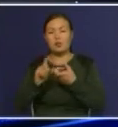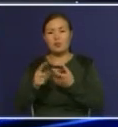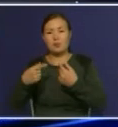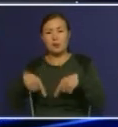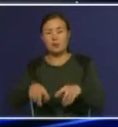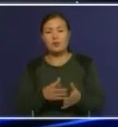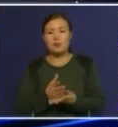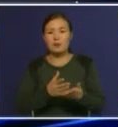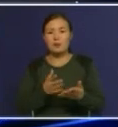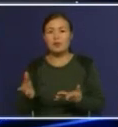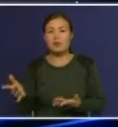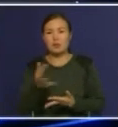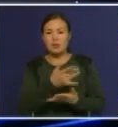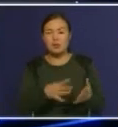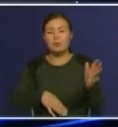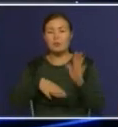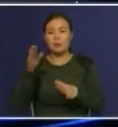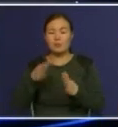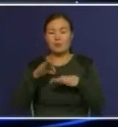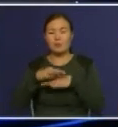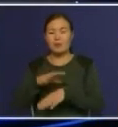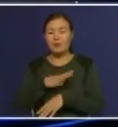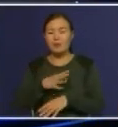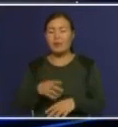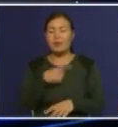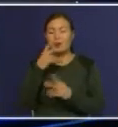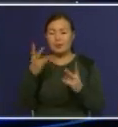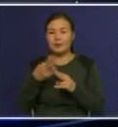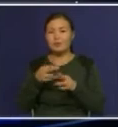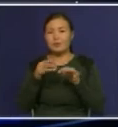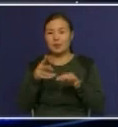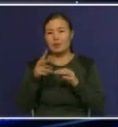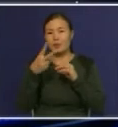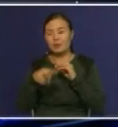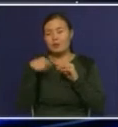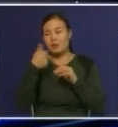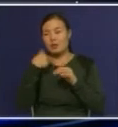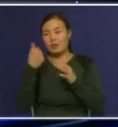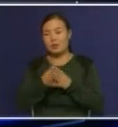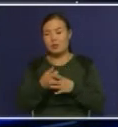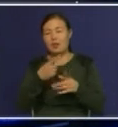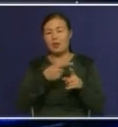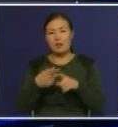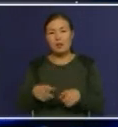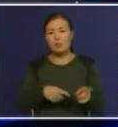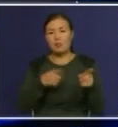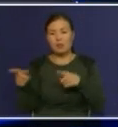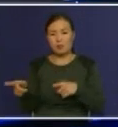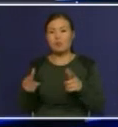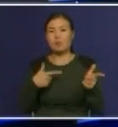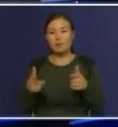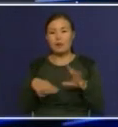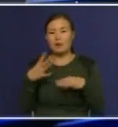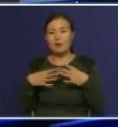мекемелер қызметкерлерін жинап, шараны жоғары деңгейде өткізді. Айта кетейік, бұл шара 2020 жылға дейін латын графикасына көшуге